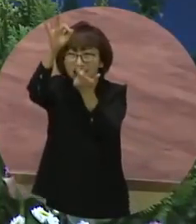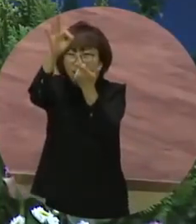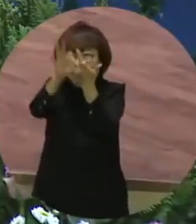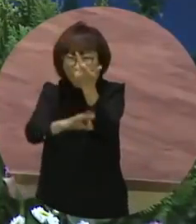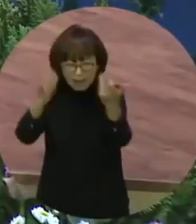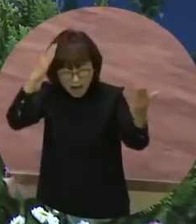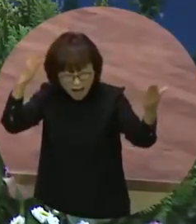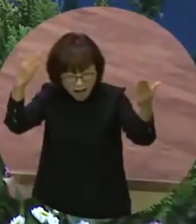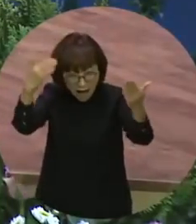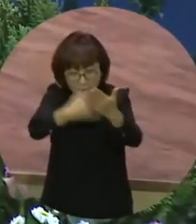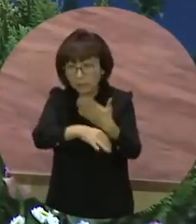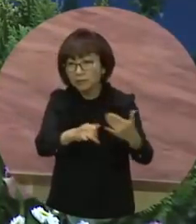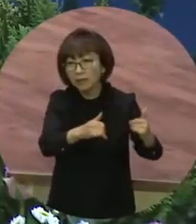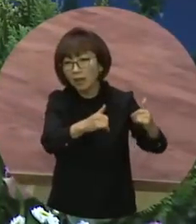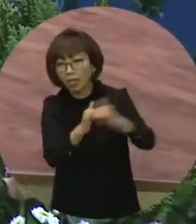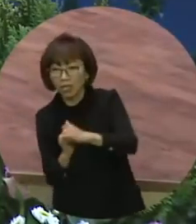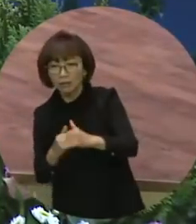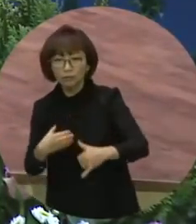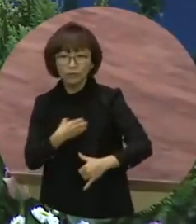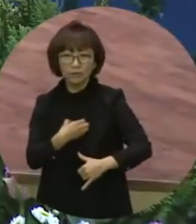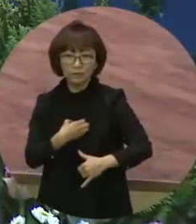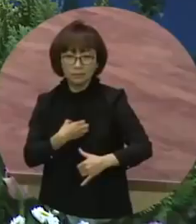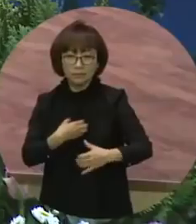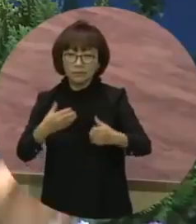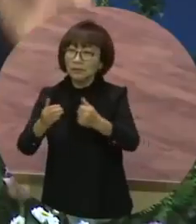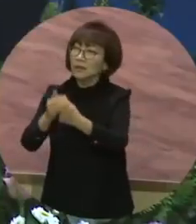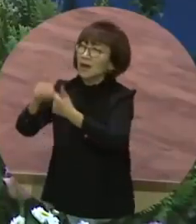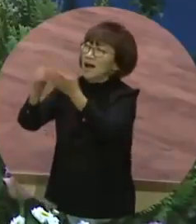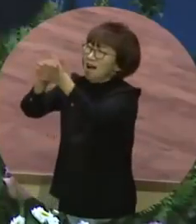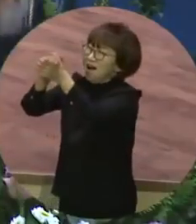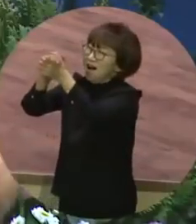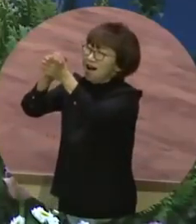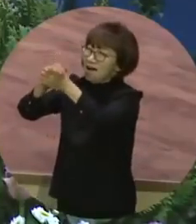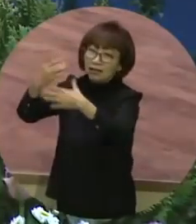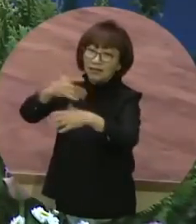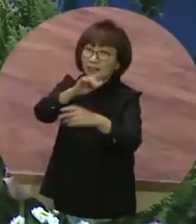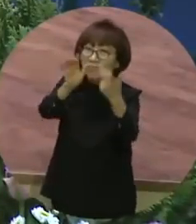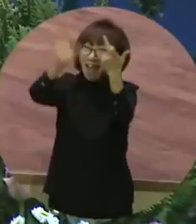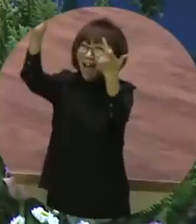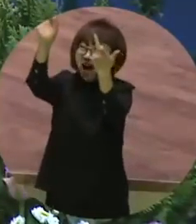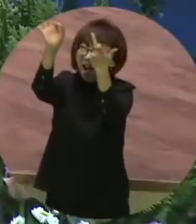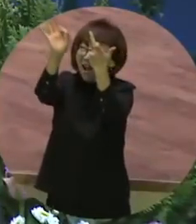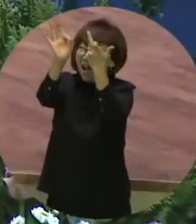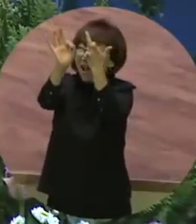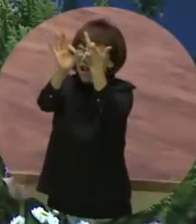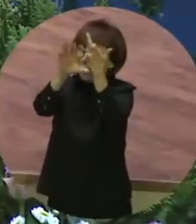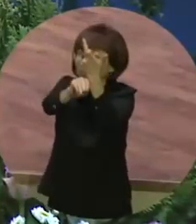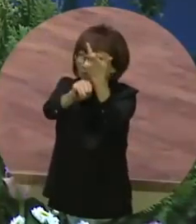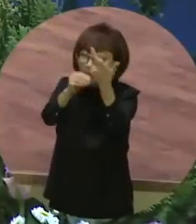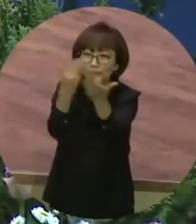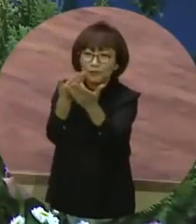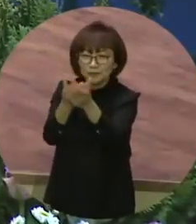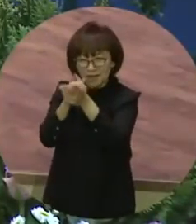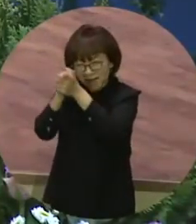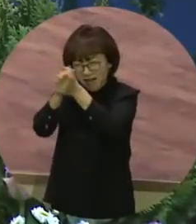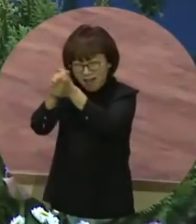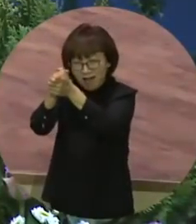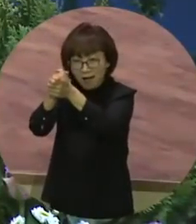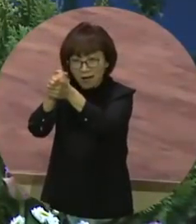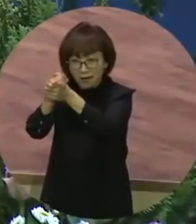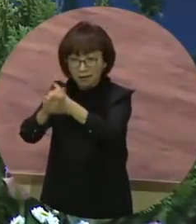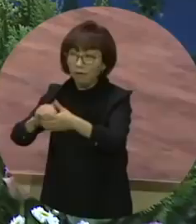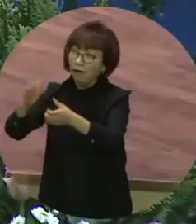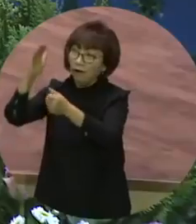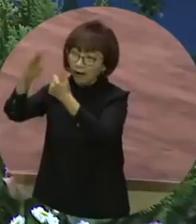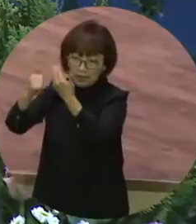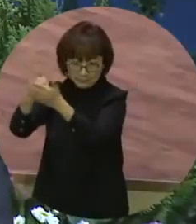태양아 그 자리 멈춰라. 여러분 생각해보세요. 어떻게 인간이 태양을 다 멈춥니까? 하나님이 그 기도를